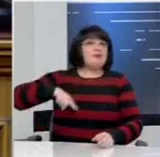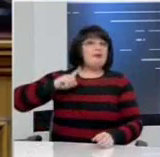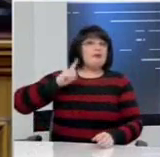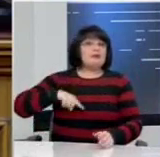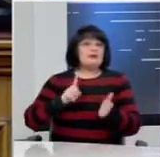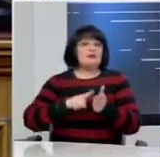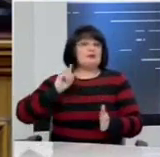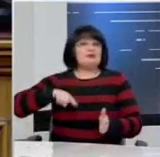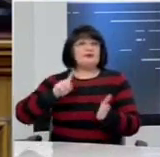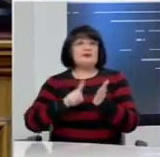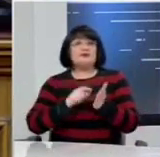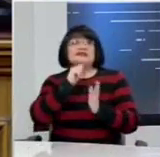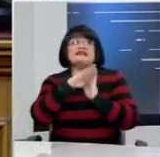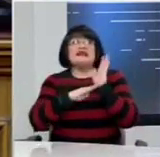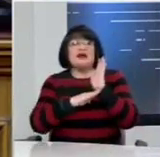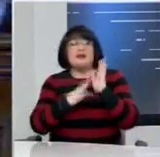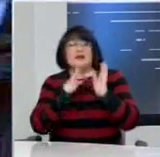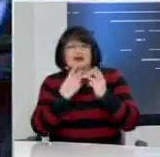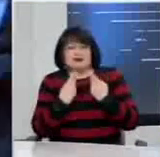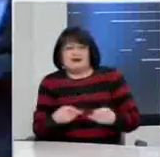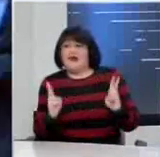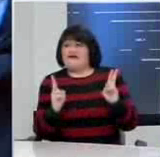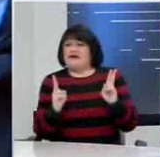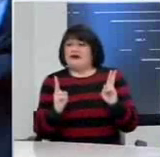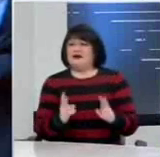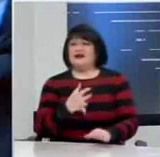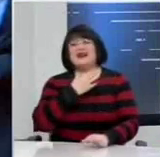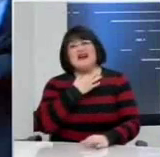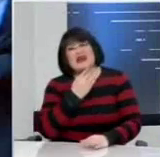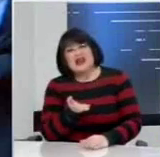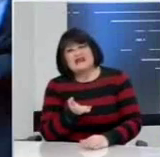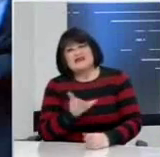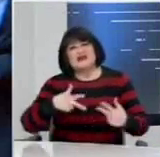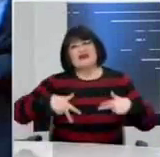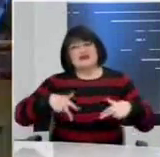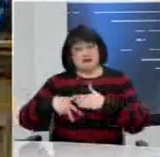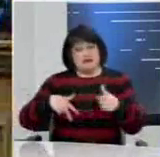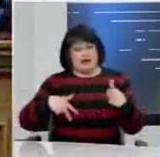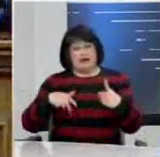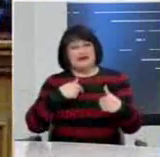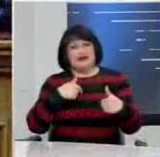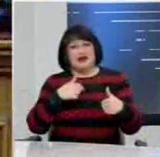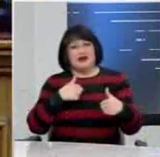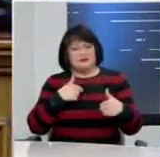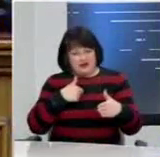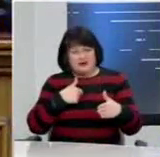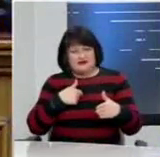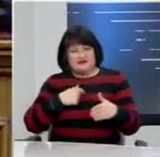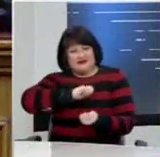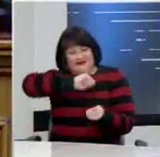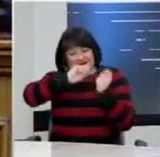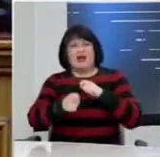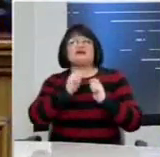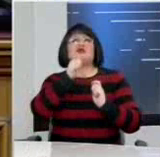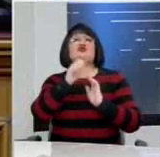ξεκινάει από το ίδιο το σύνταγμα της χώρας. Χρειαζόταν να έρθει μια κυβέρνηση αριστεράς για να αλλάξει στο